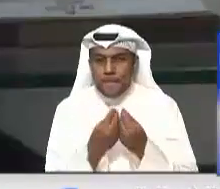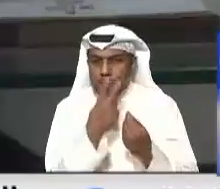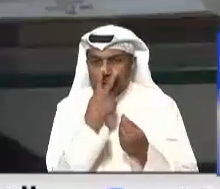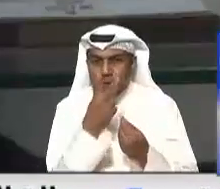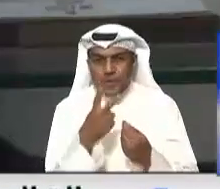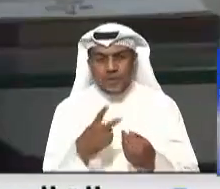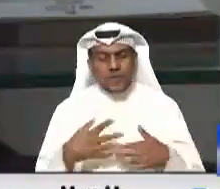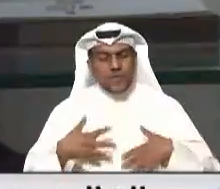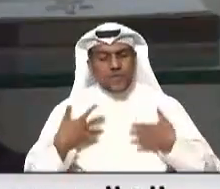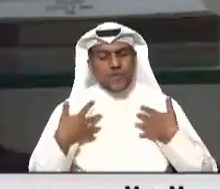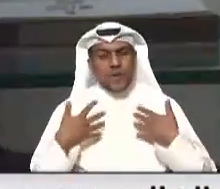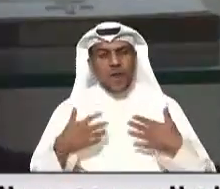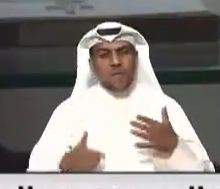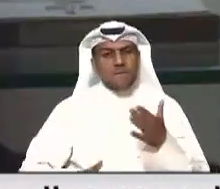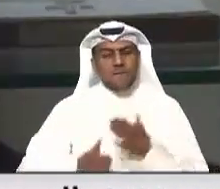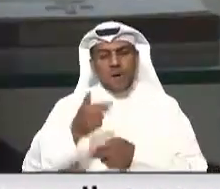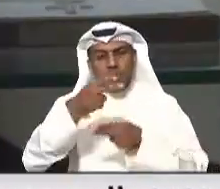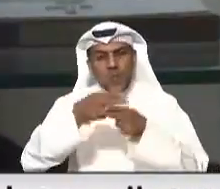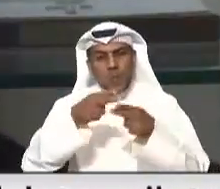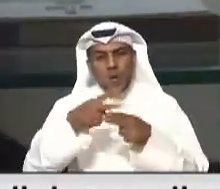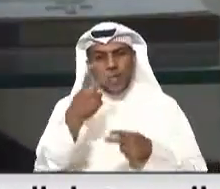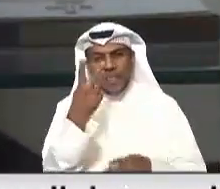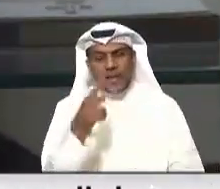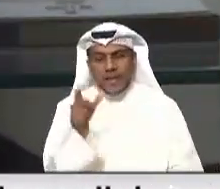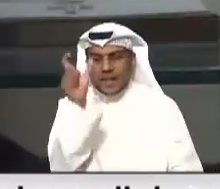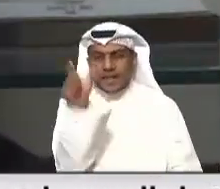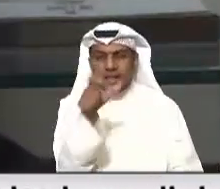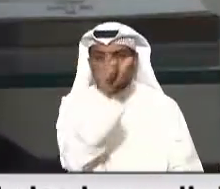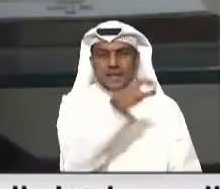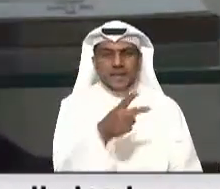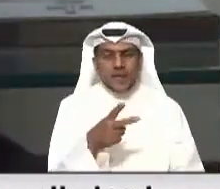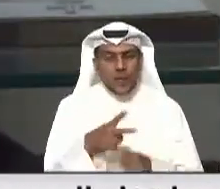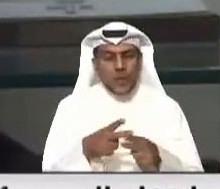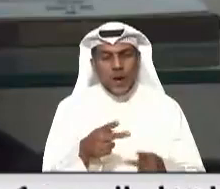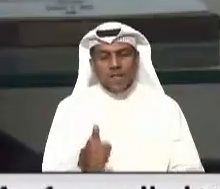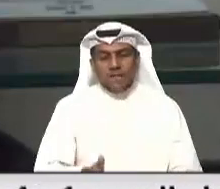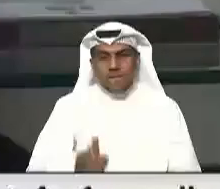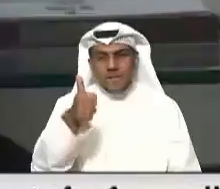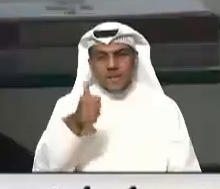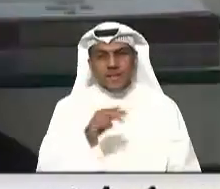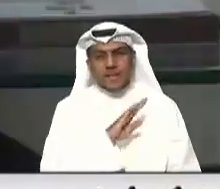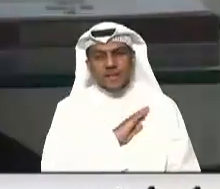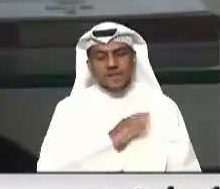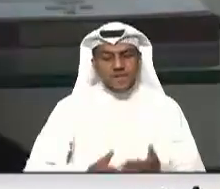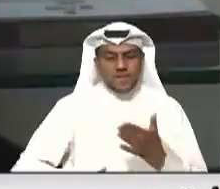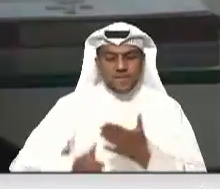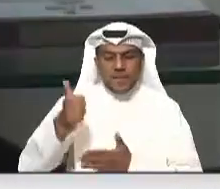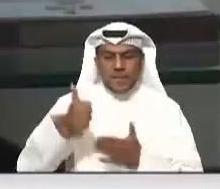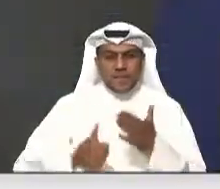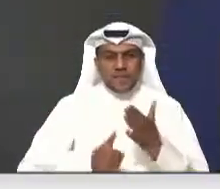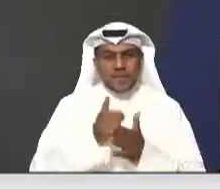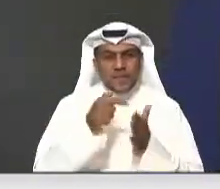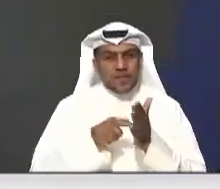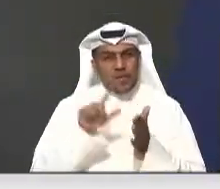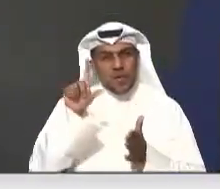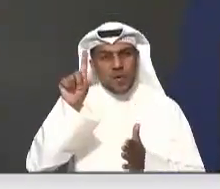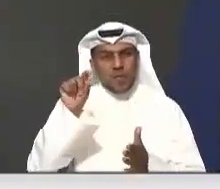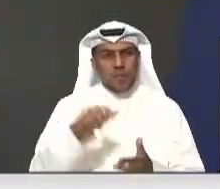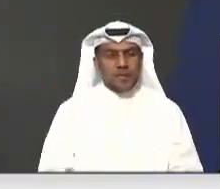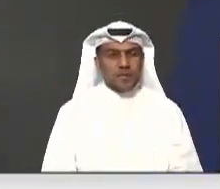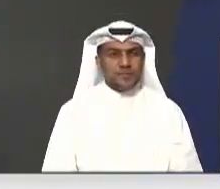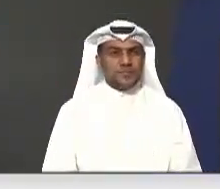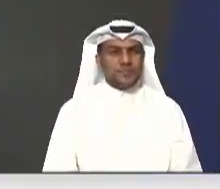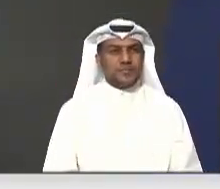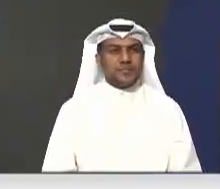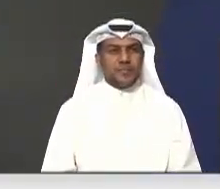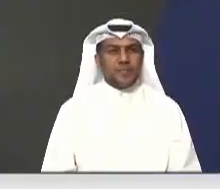فيها تخريج الكلية، فهي عدة مناسبات ومناسبات تدعو للفخر والاعتزاز. هذا